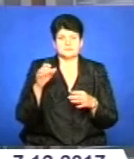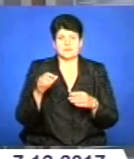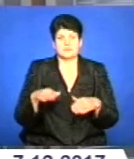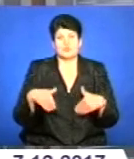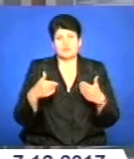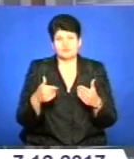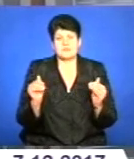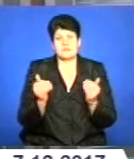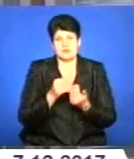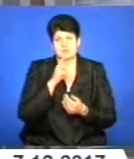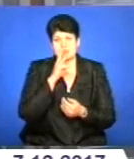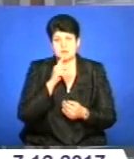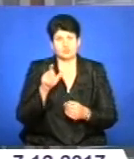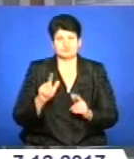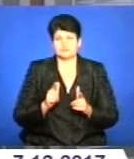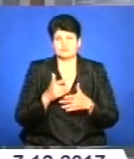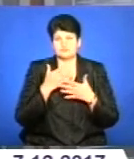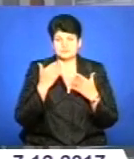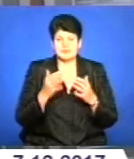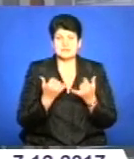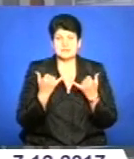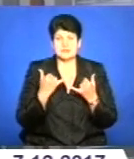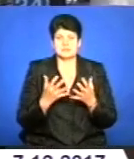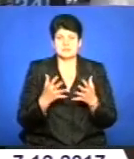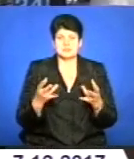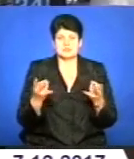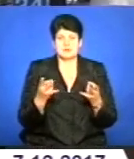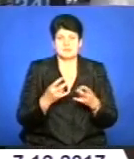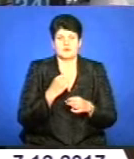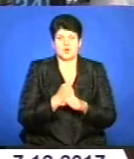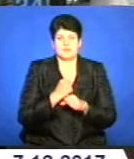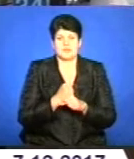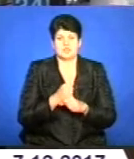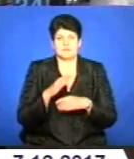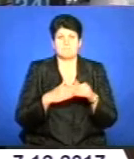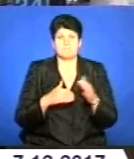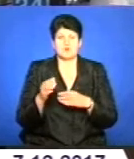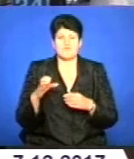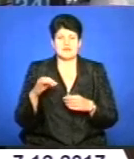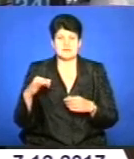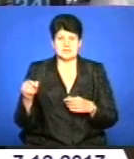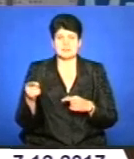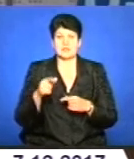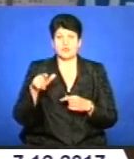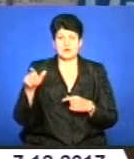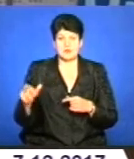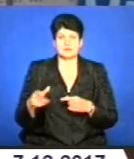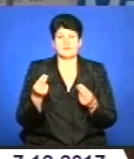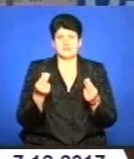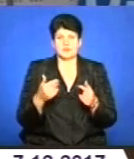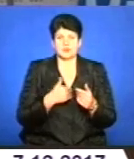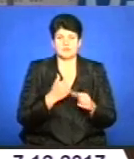люди не погоджуються. Наразі на ринку праці найбільш затребувані робітничі професії. Тернополянин Олександр – фінансист. Хоче працювати